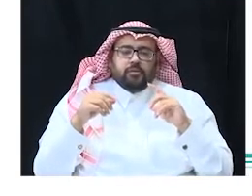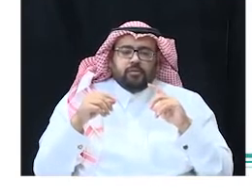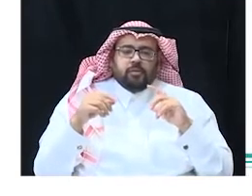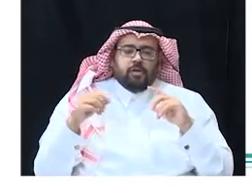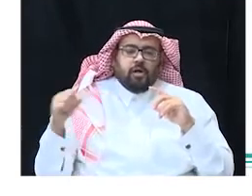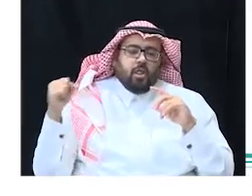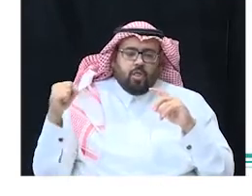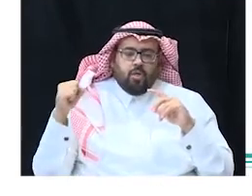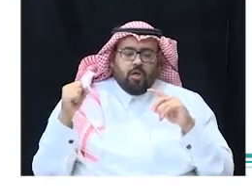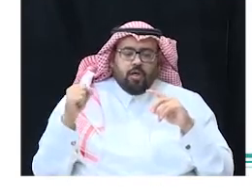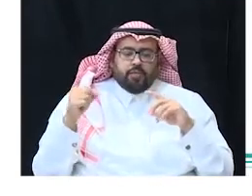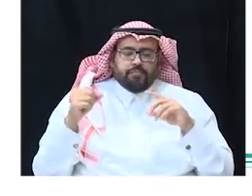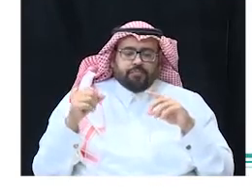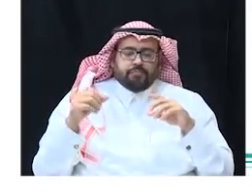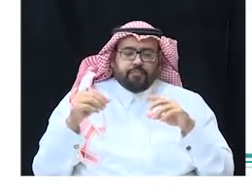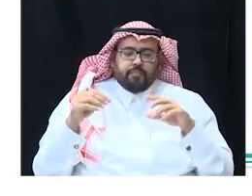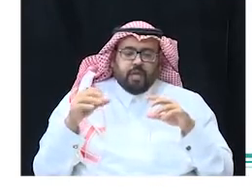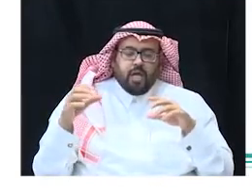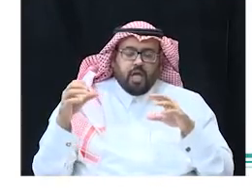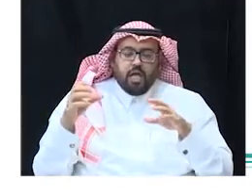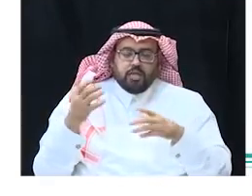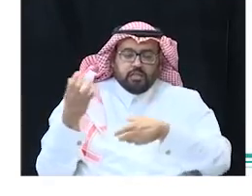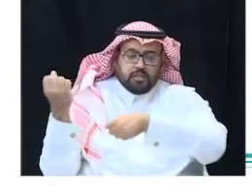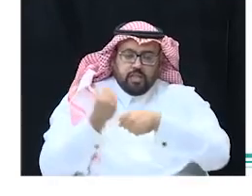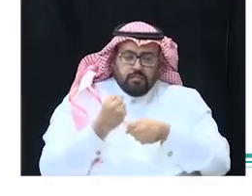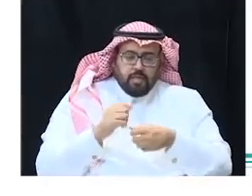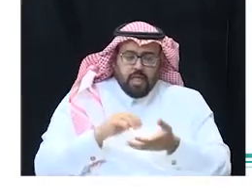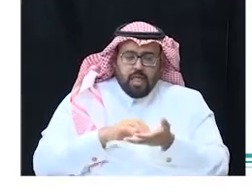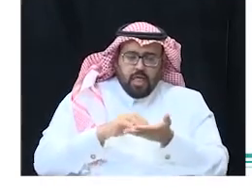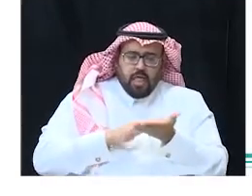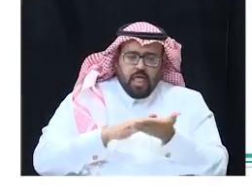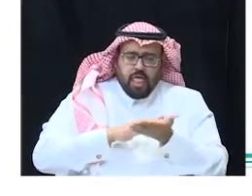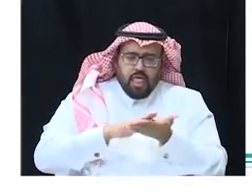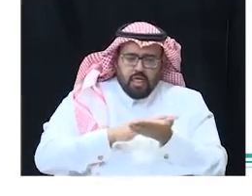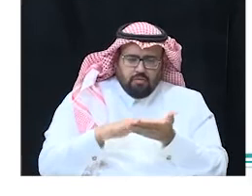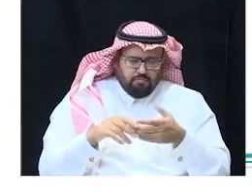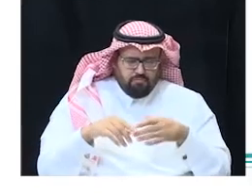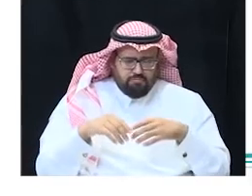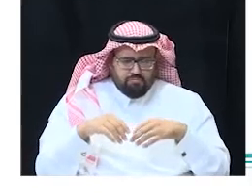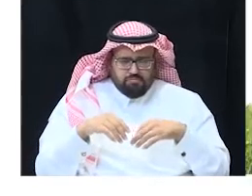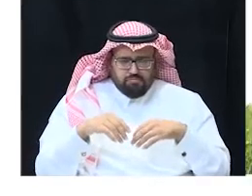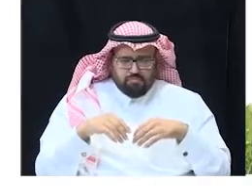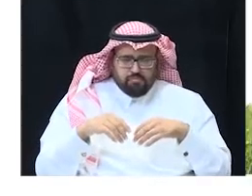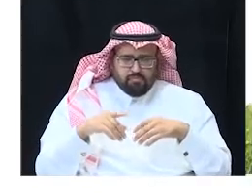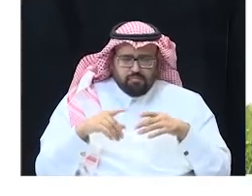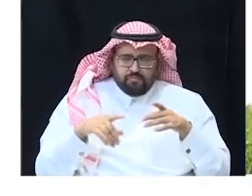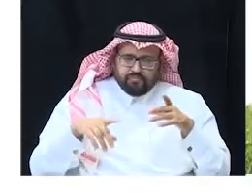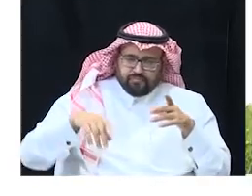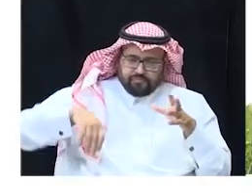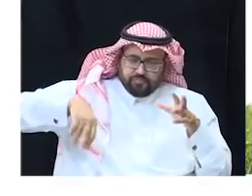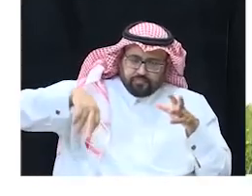هذا الدرس، وهي القوة، الجاذبية، الاحتكاك.